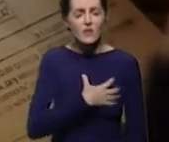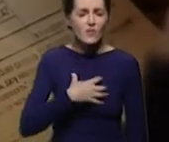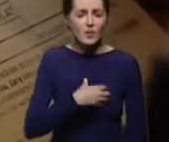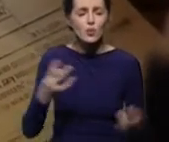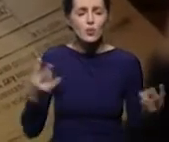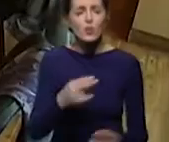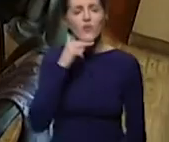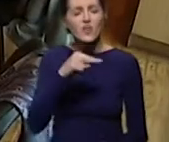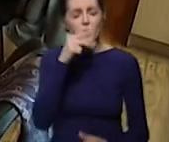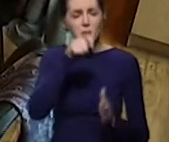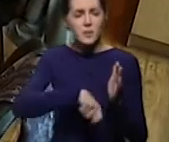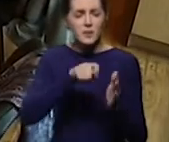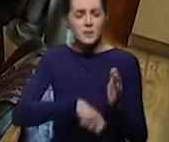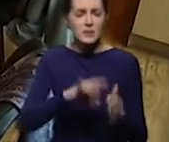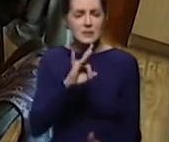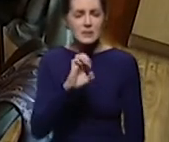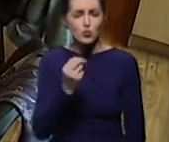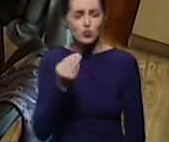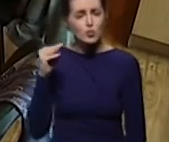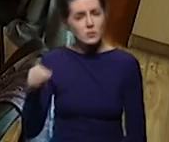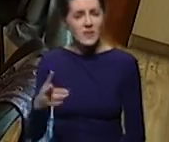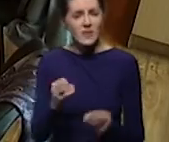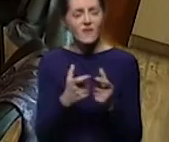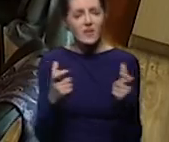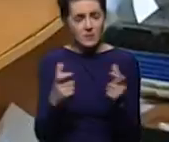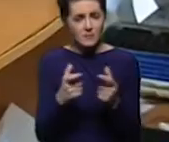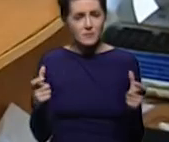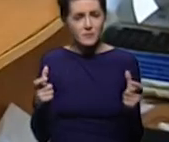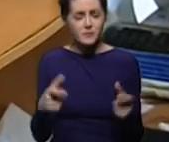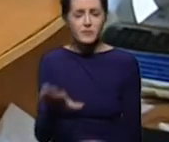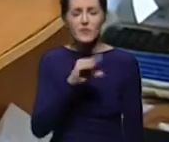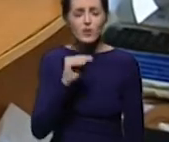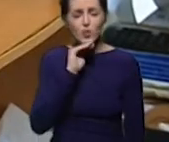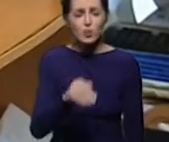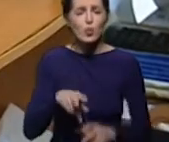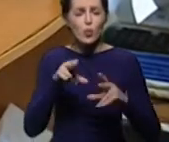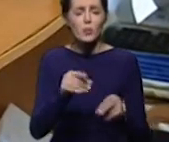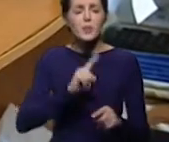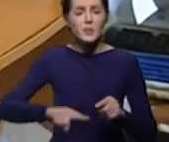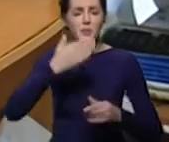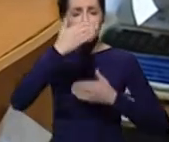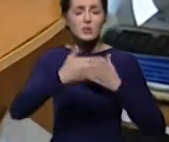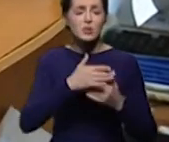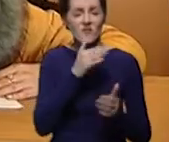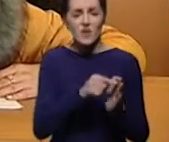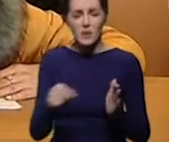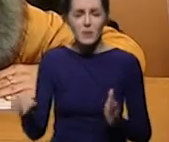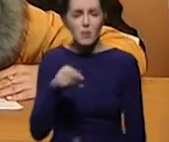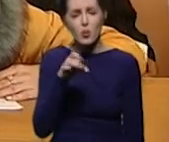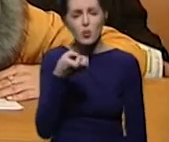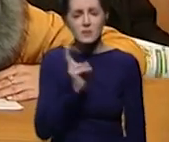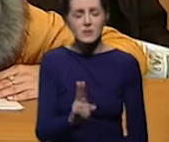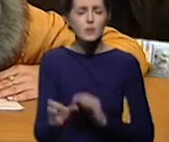уважно перевіряти номер рахунку на квитанціях. Чиновники обіцяють, найближчим часом у Покровську